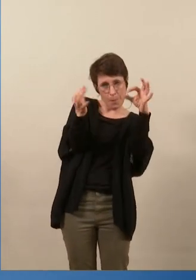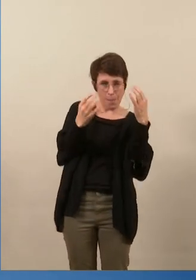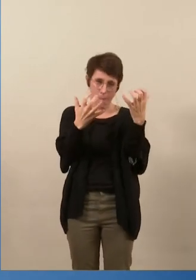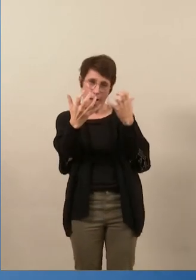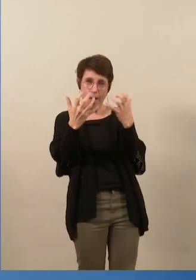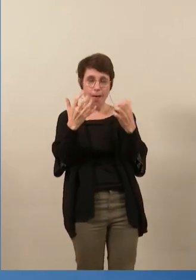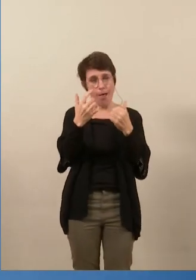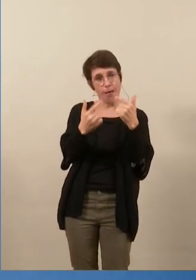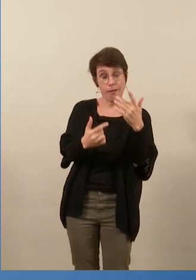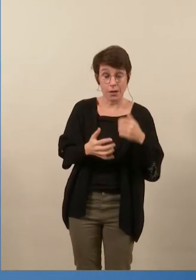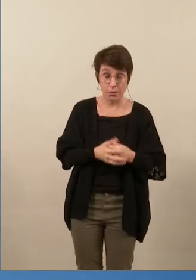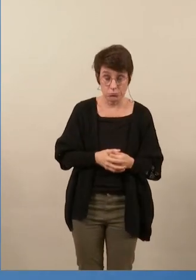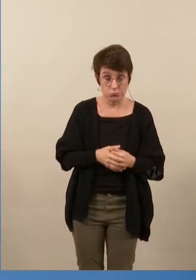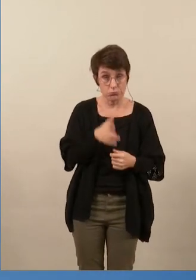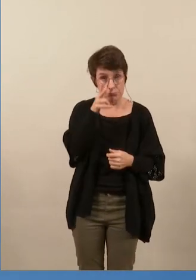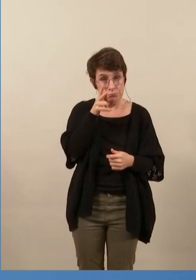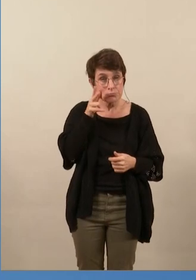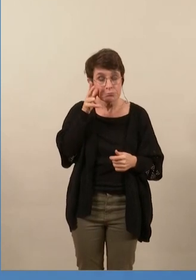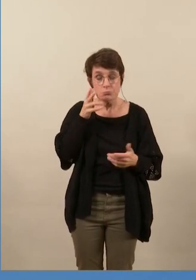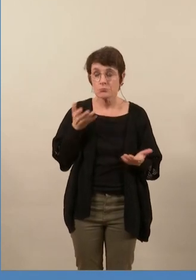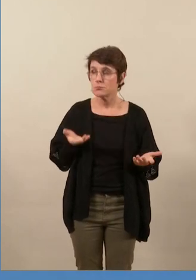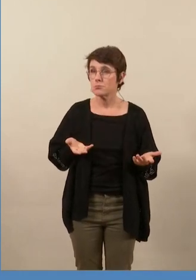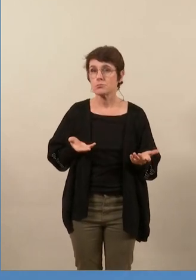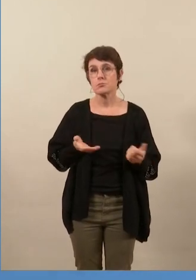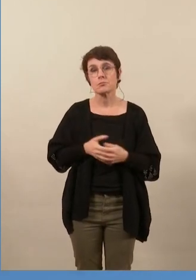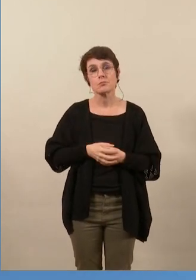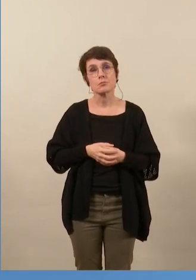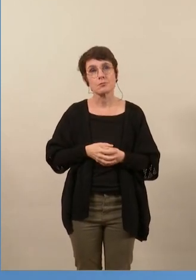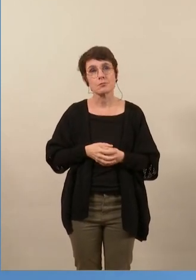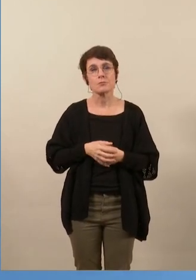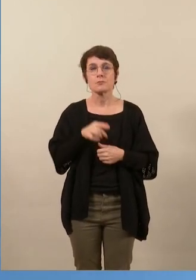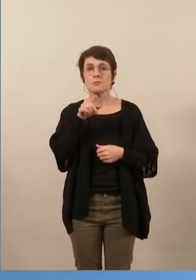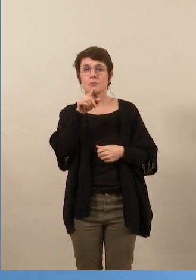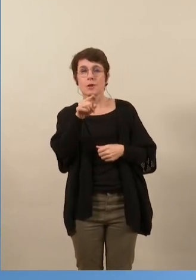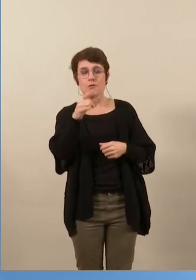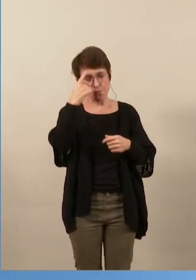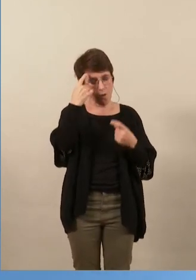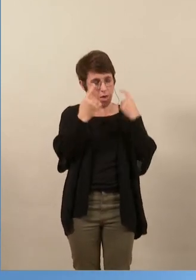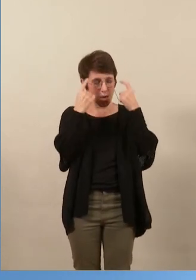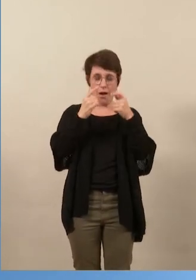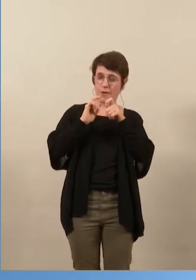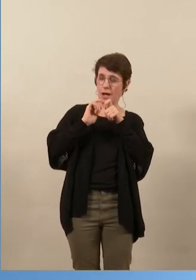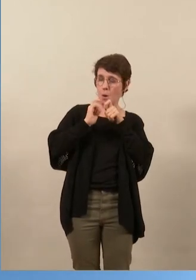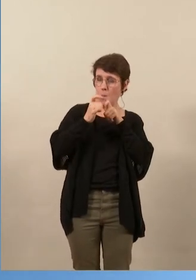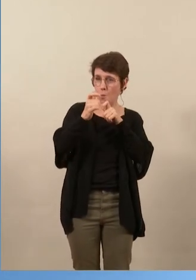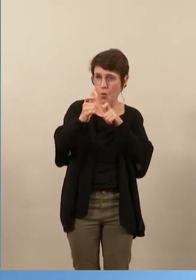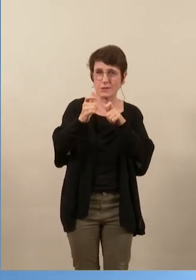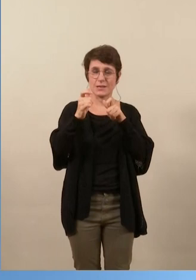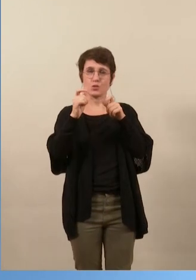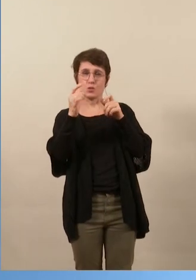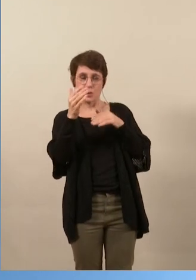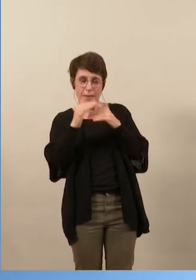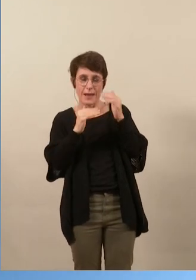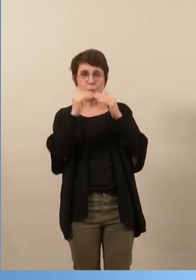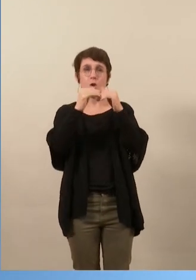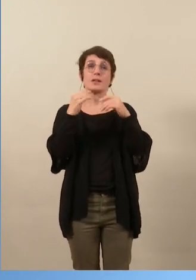indicateur on vous voit se poser la question de la gouvernance du processus d'élaboration du portrait de N pardon du portrait